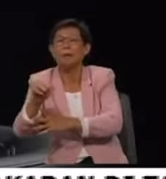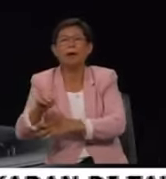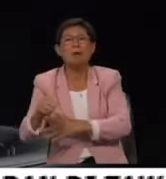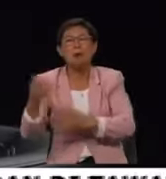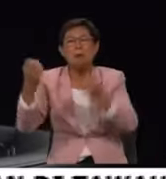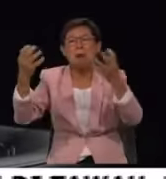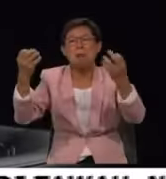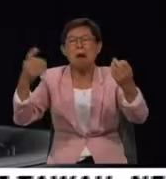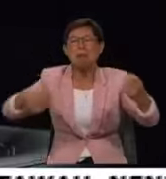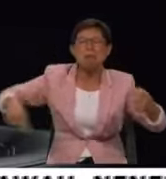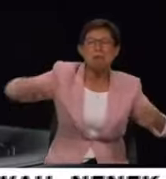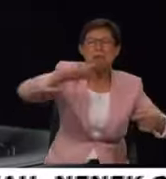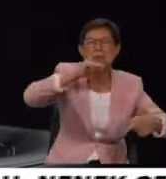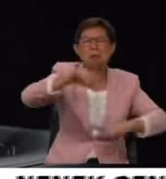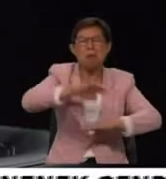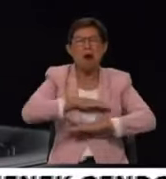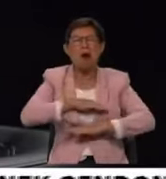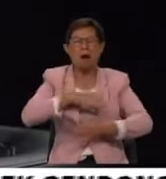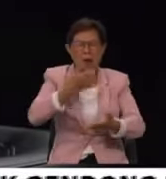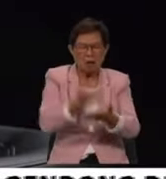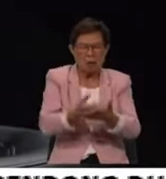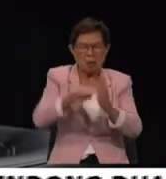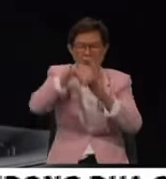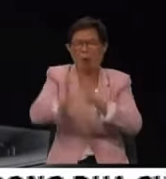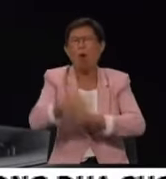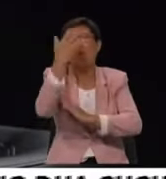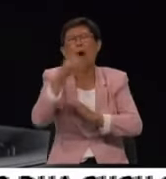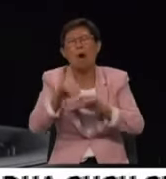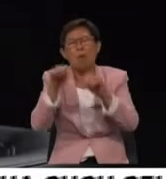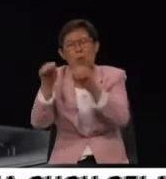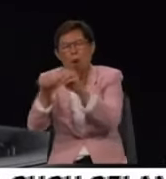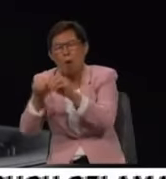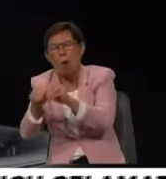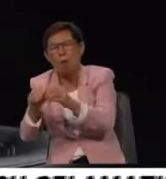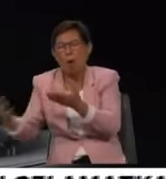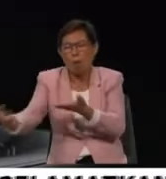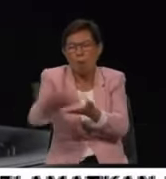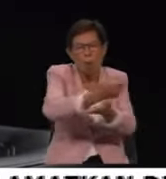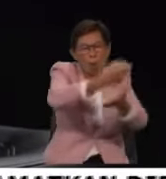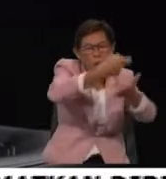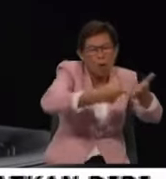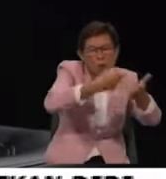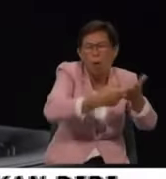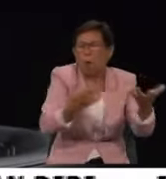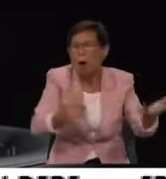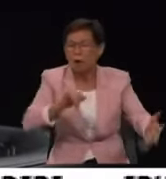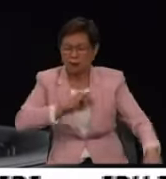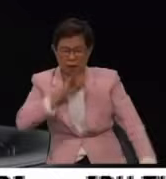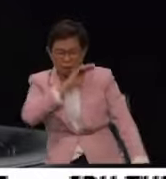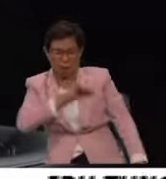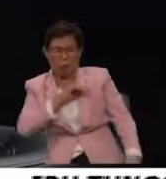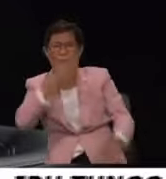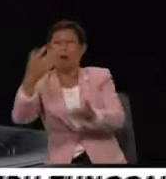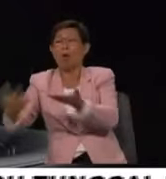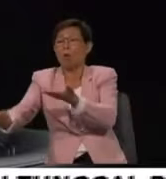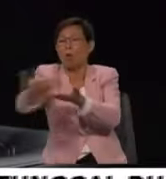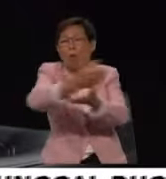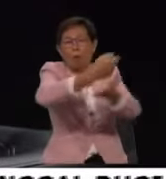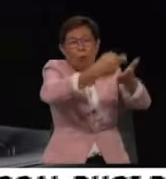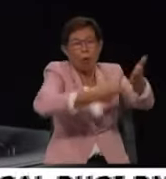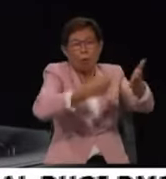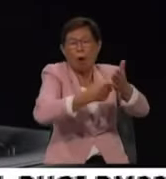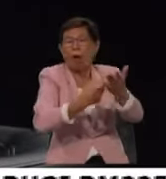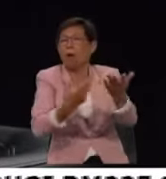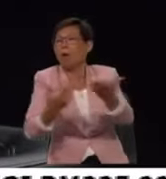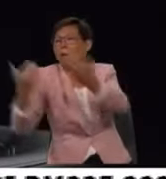hati dalam kelembapan ekonomi. Kenapa kita memperluaskan? Tetapi saya lihat sebagai menteri aa pengutan cukai LV untuk melalui pembangunan